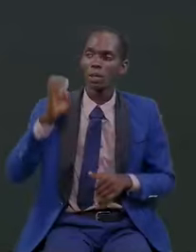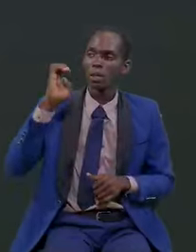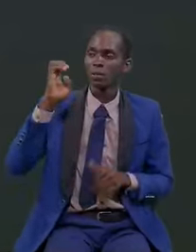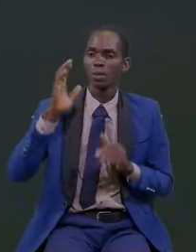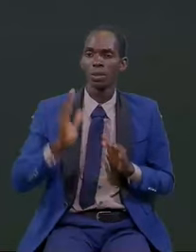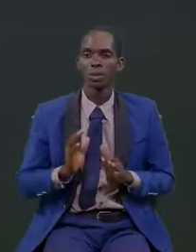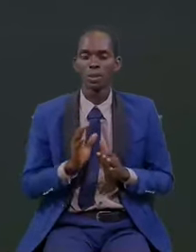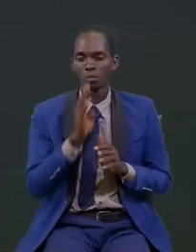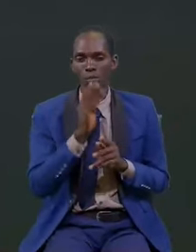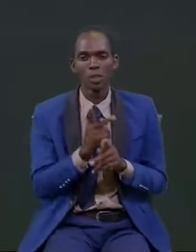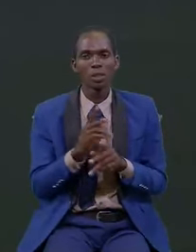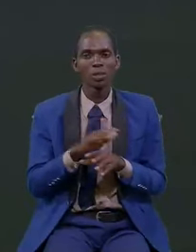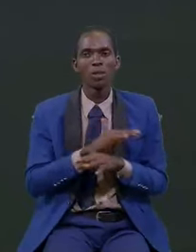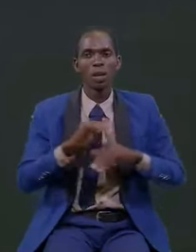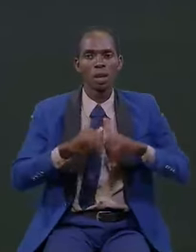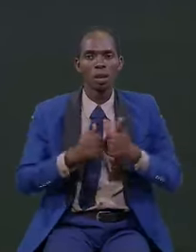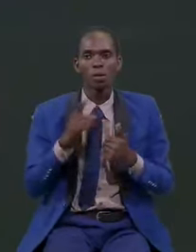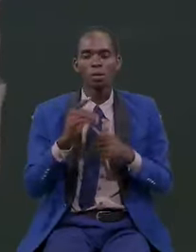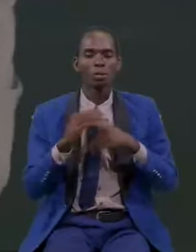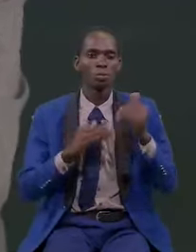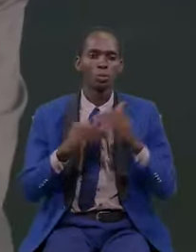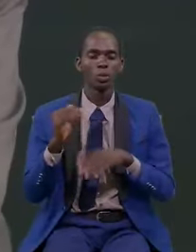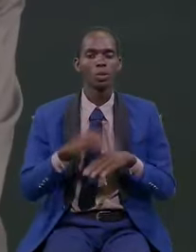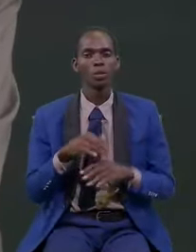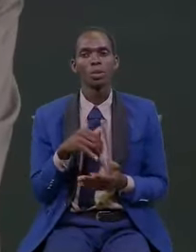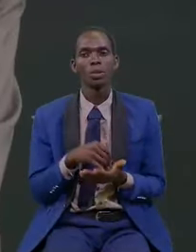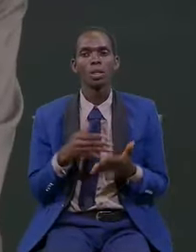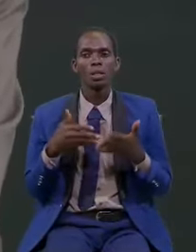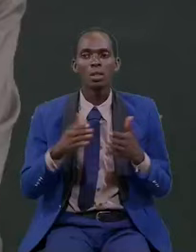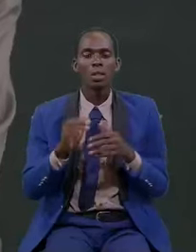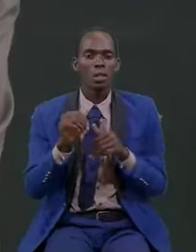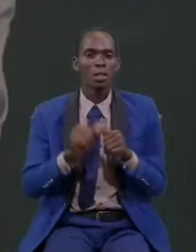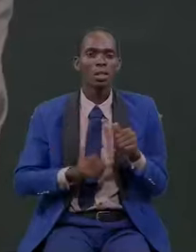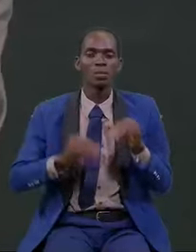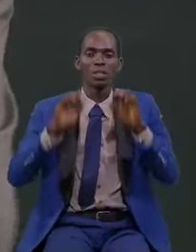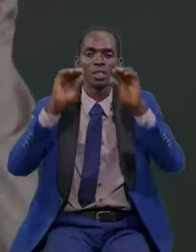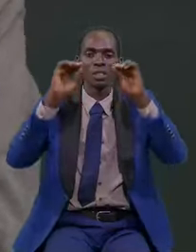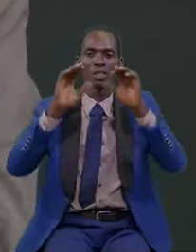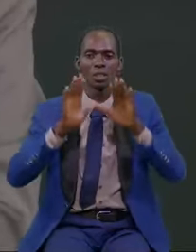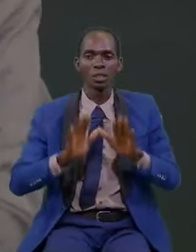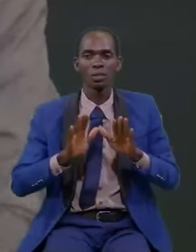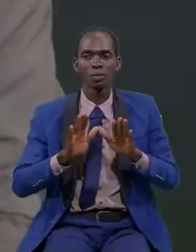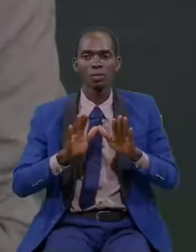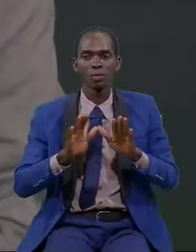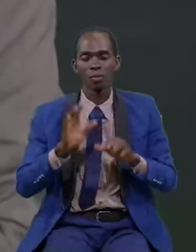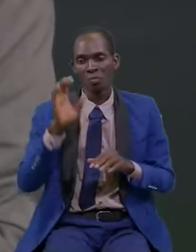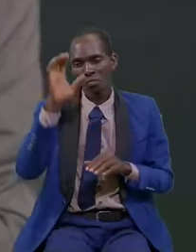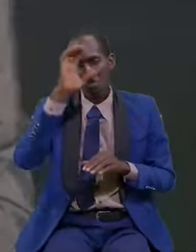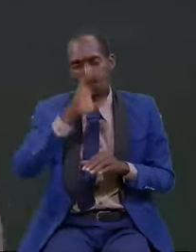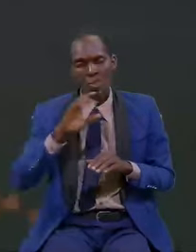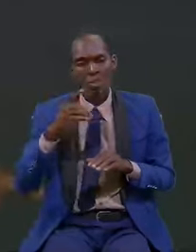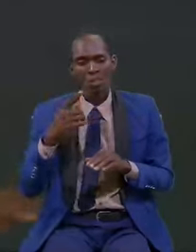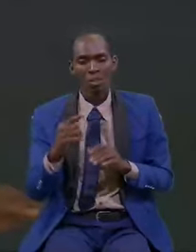évangéliste prenne garde à la façon dont il bâtit. Que chaque enseignant,